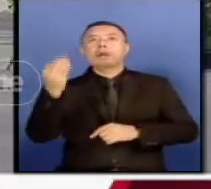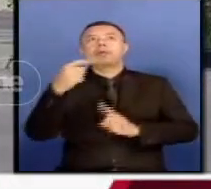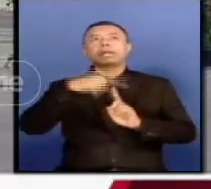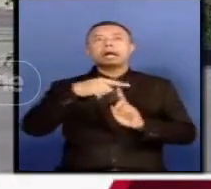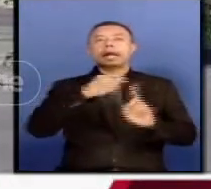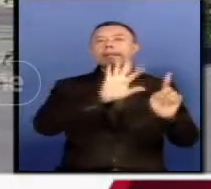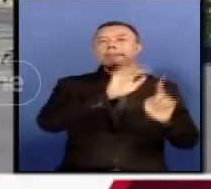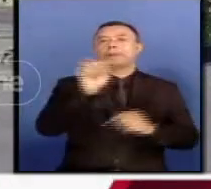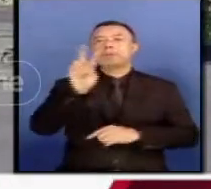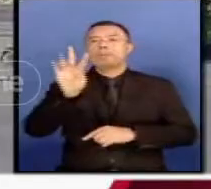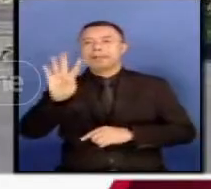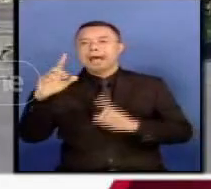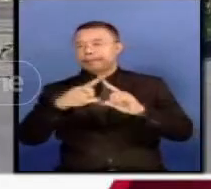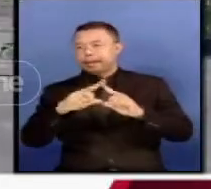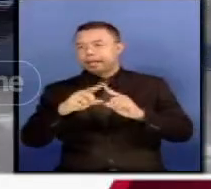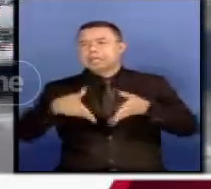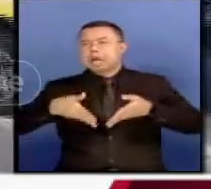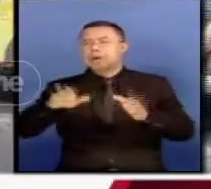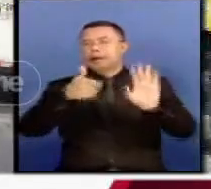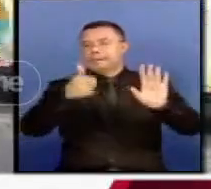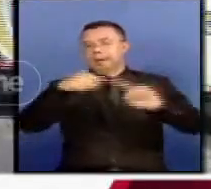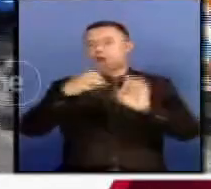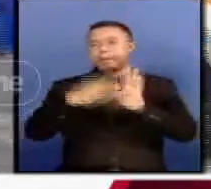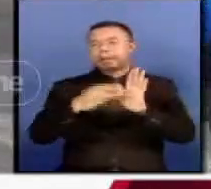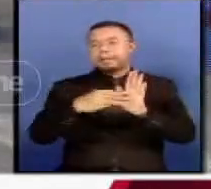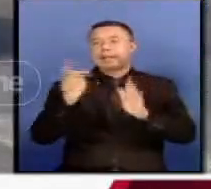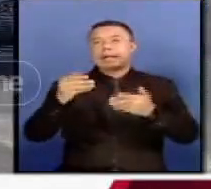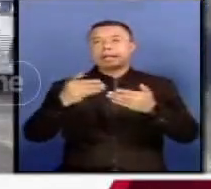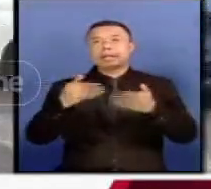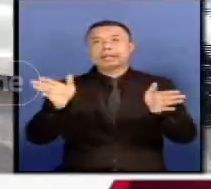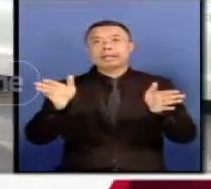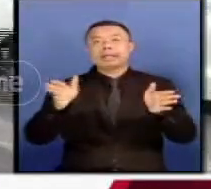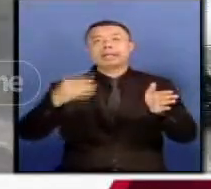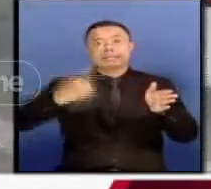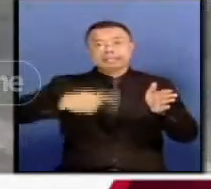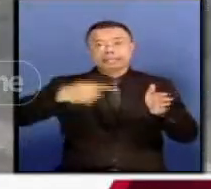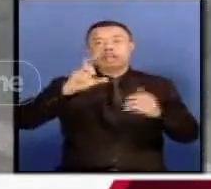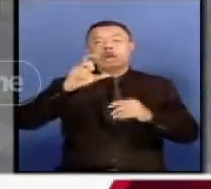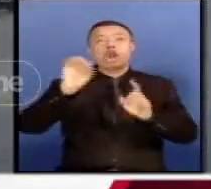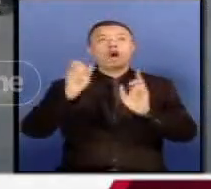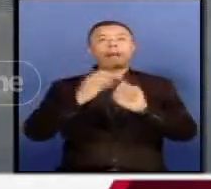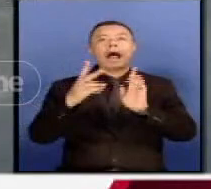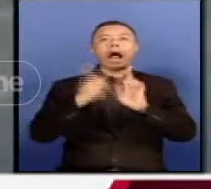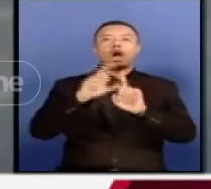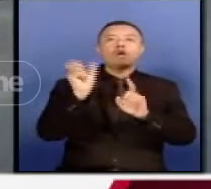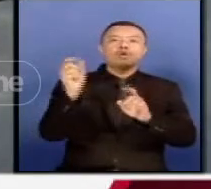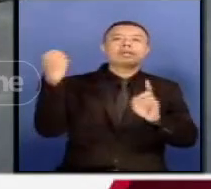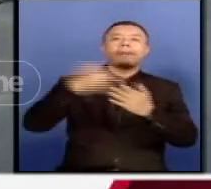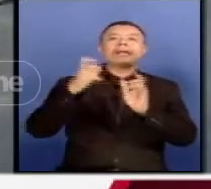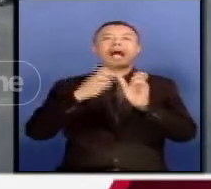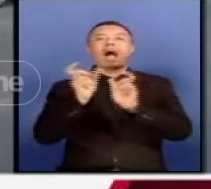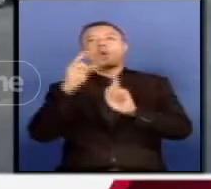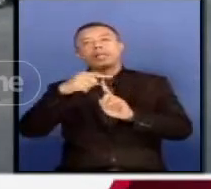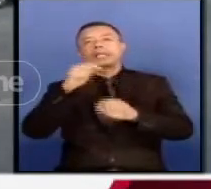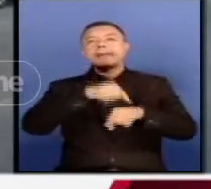April. Jalur membentang sepanjang 6 km dari gerbang tol Colomadu hingga Sawit. Waktu operasionalnya